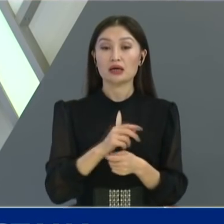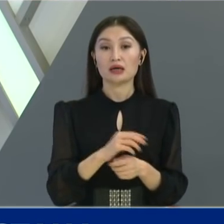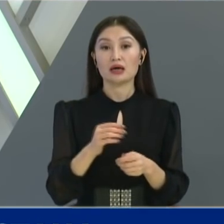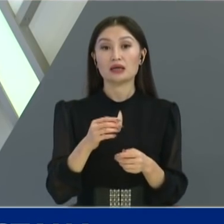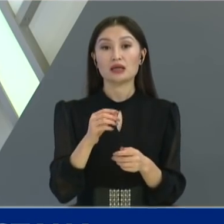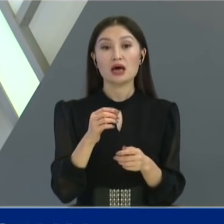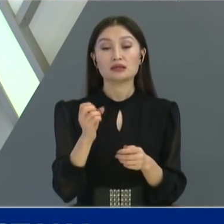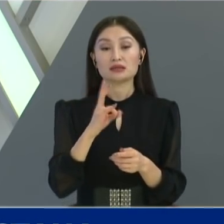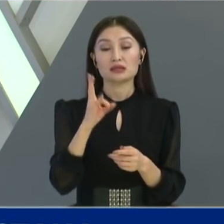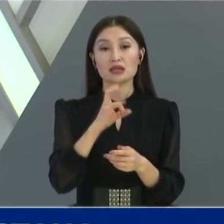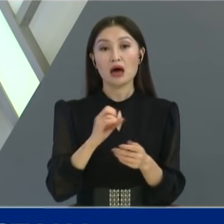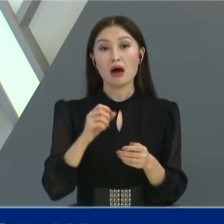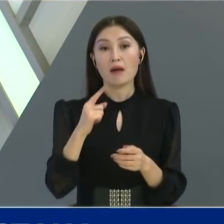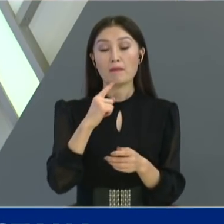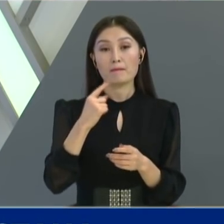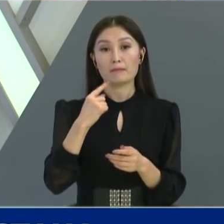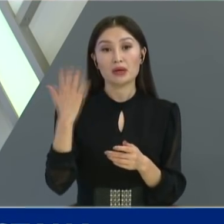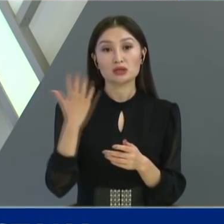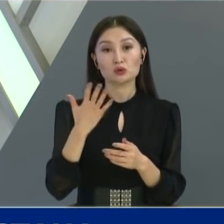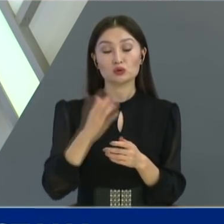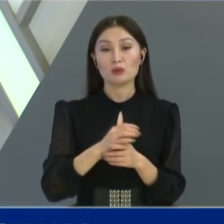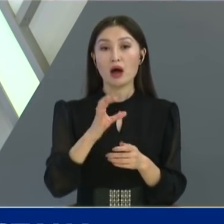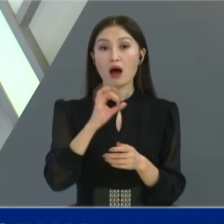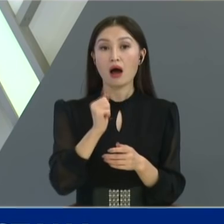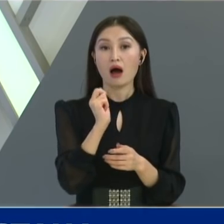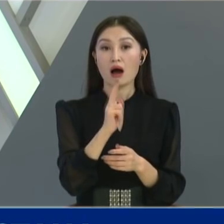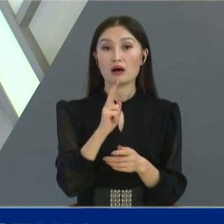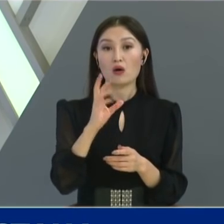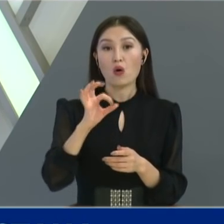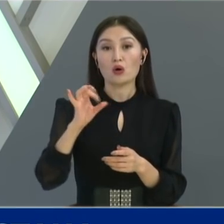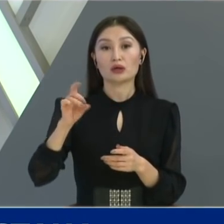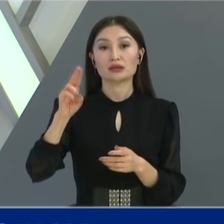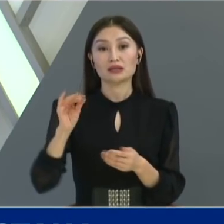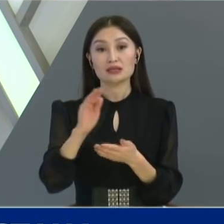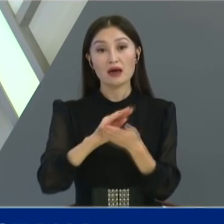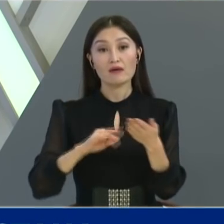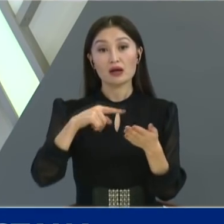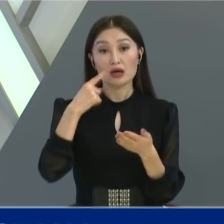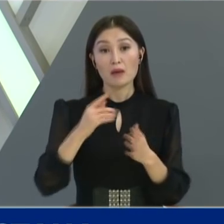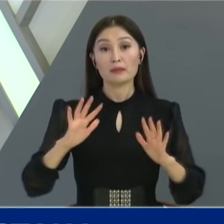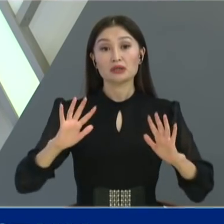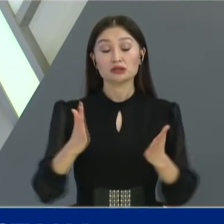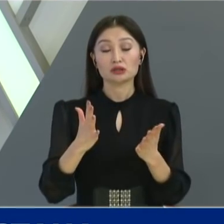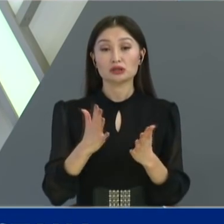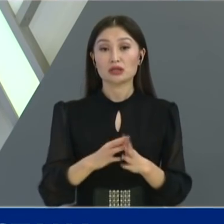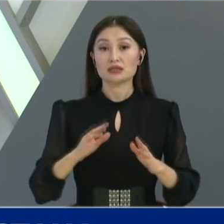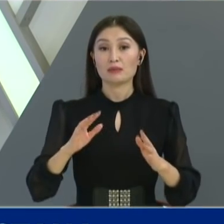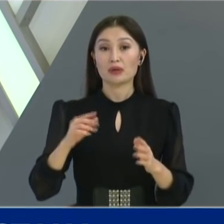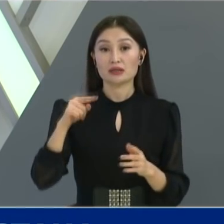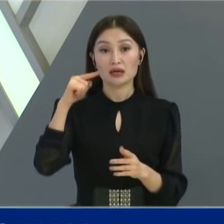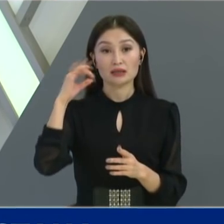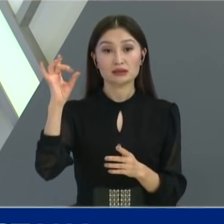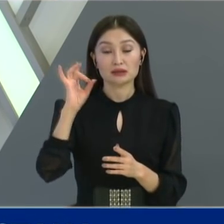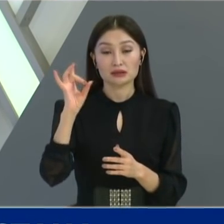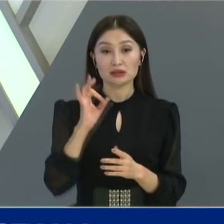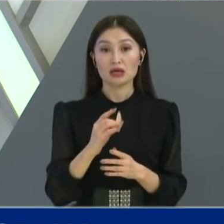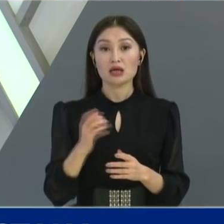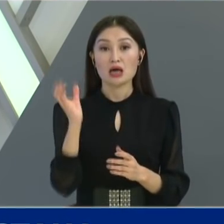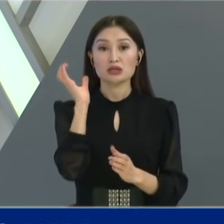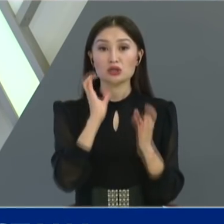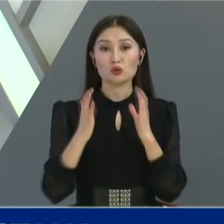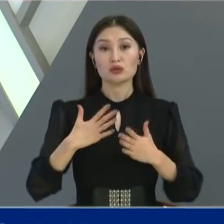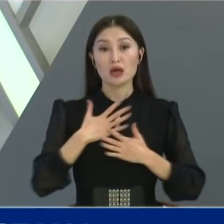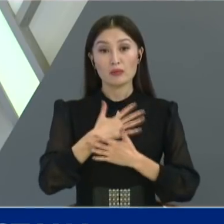со ссылкой на пресс-службу Акорды. В заявлении говорится: «Происходящие события в братском Кыргызстане вызывают нашу